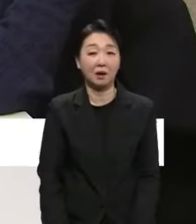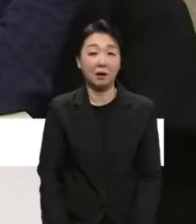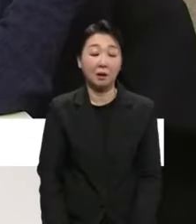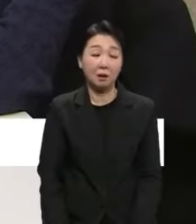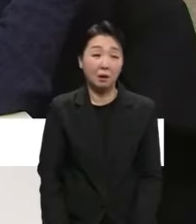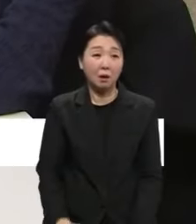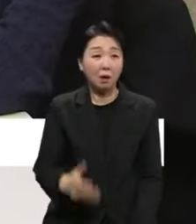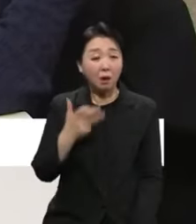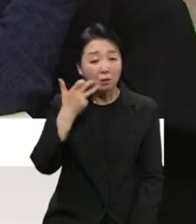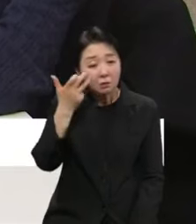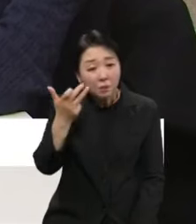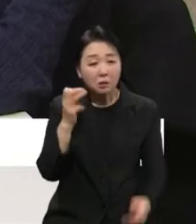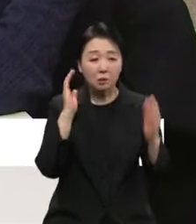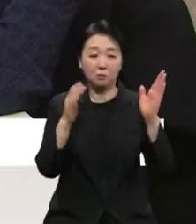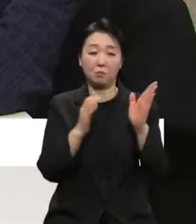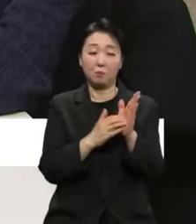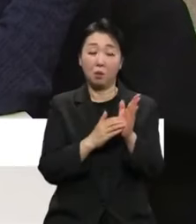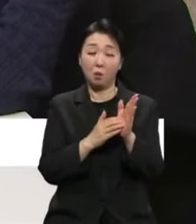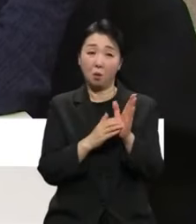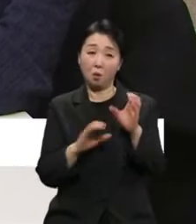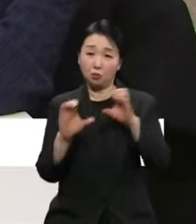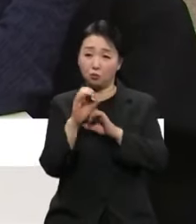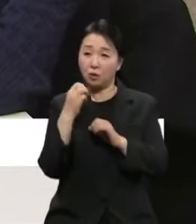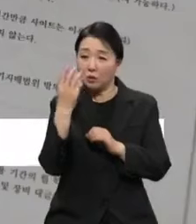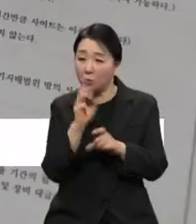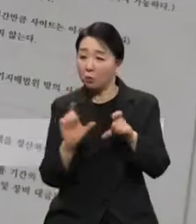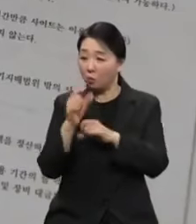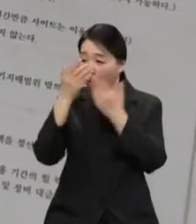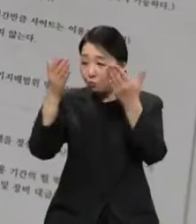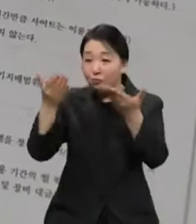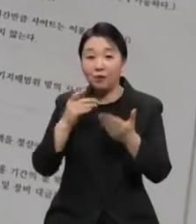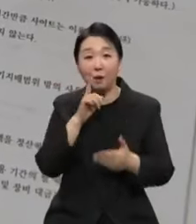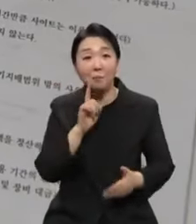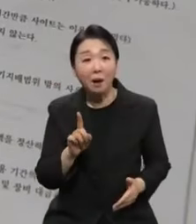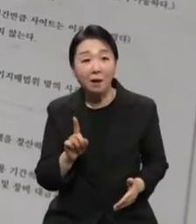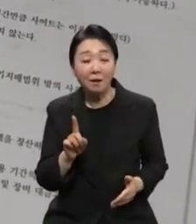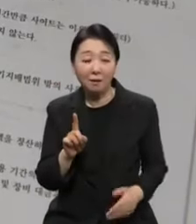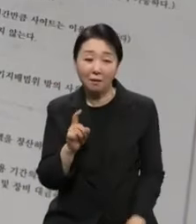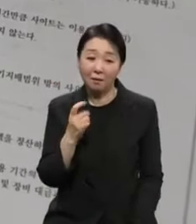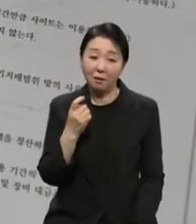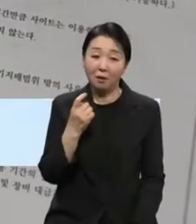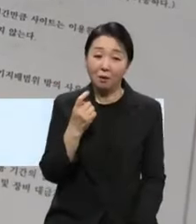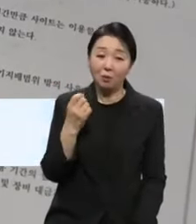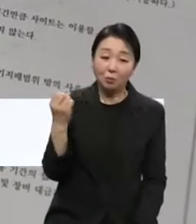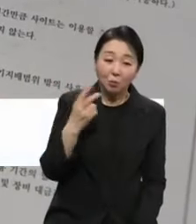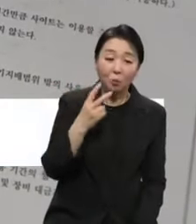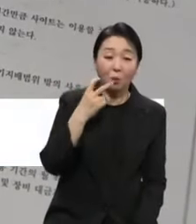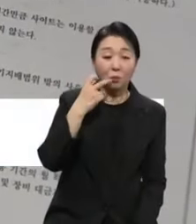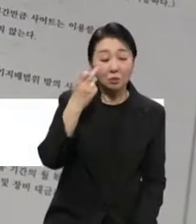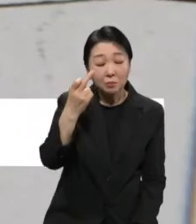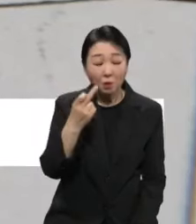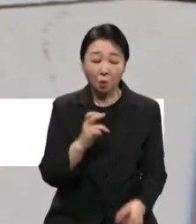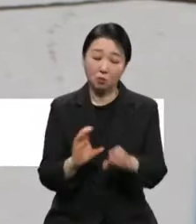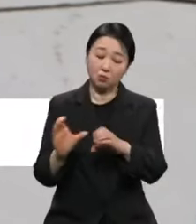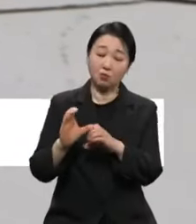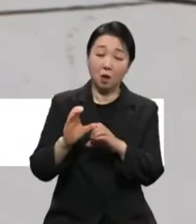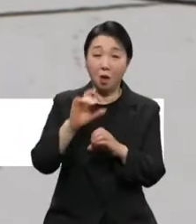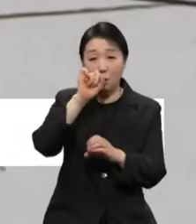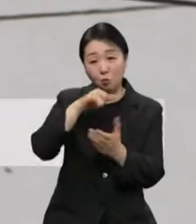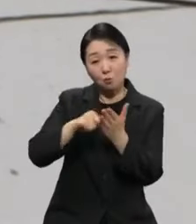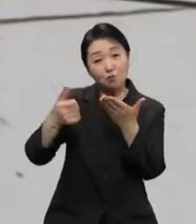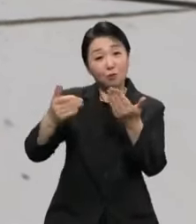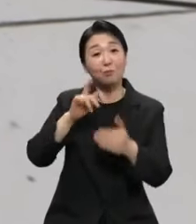하는데 저한테 추가로 3개월을 더 해준다고 얘기를 했어요. 여기서 12개월을 추가로 결제하면 좋은 상품을 준다는